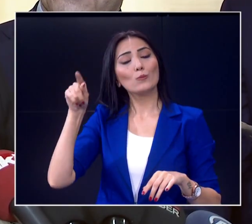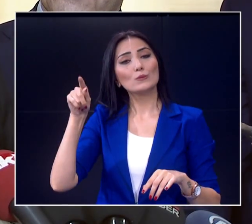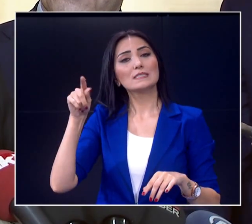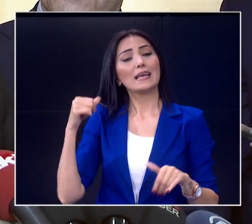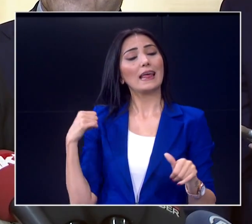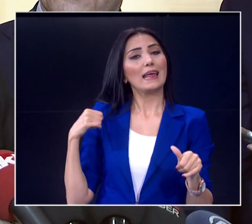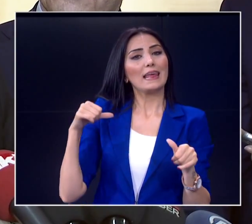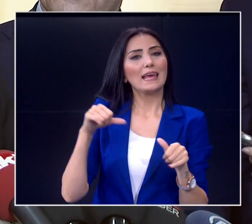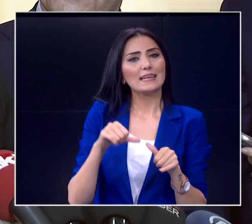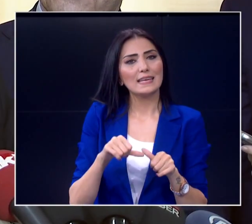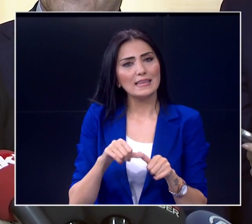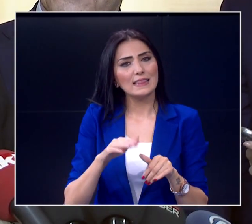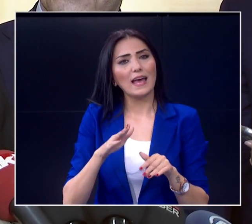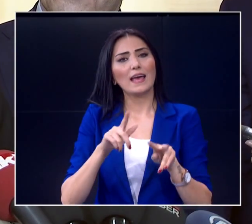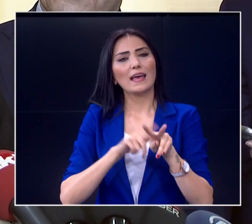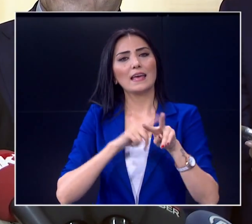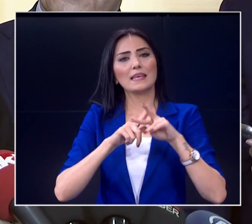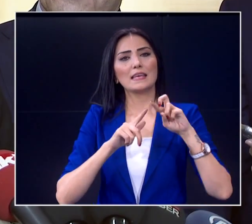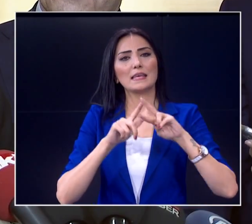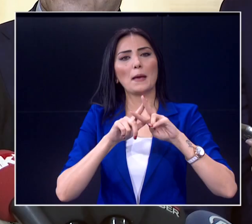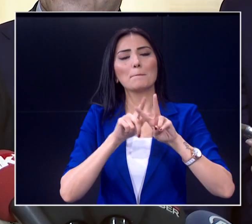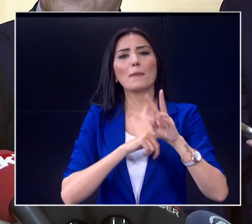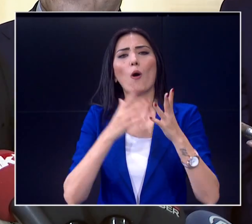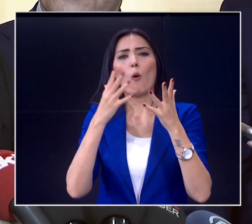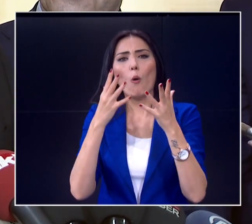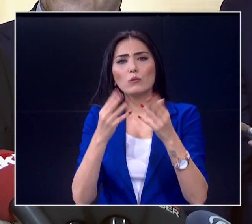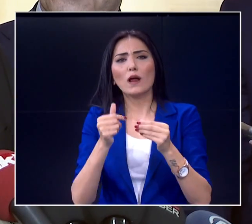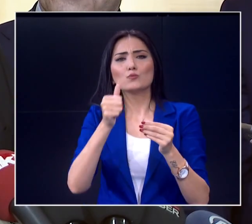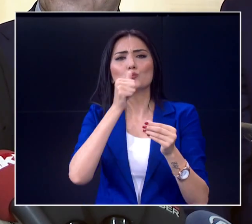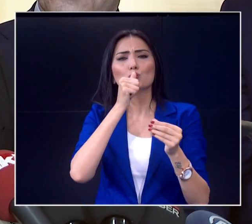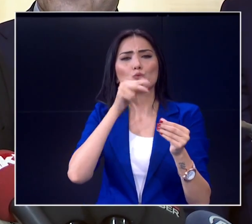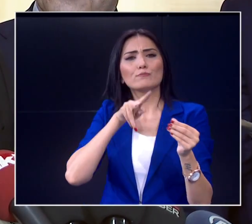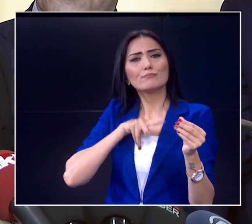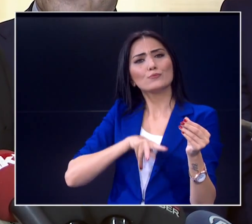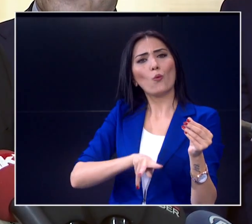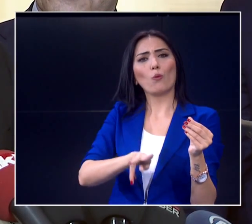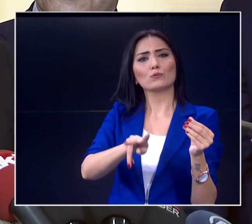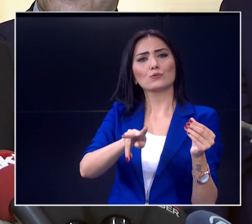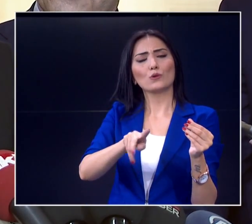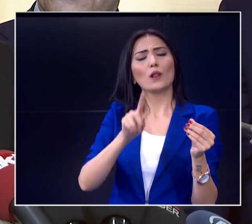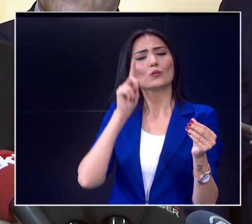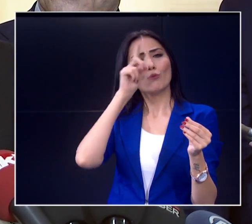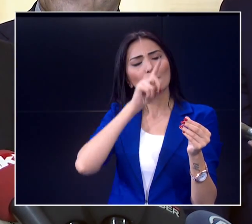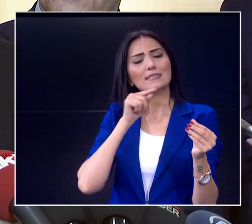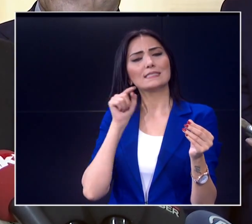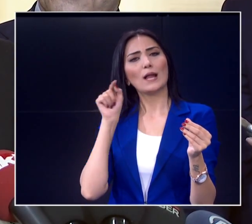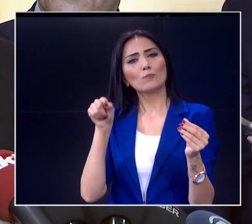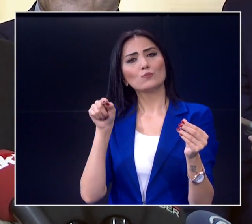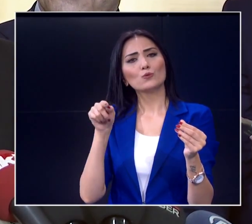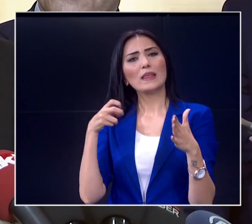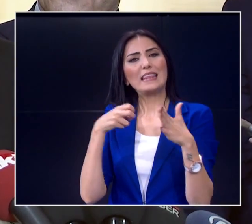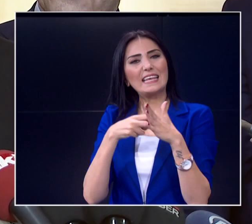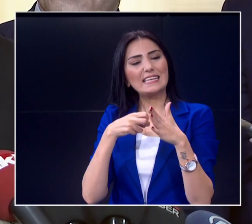yeniden yapay olarak oluşturulacak bir su yolu. Dolayısıyla buranın